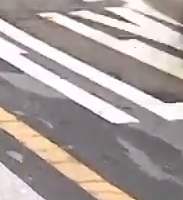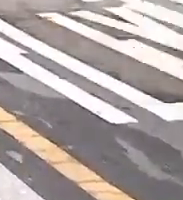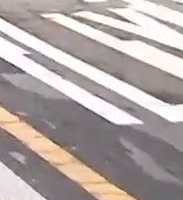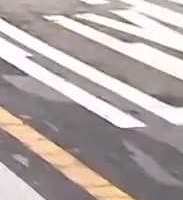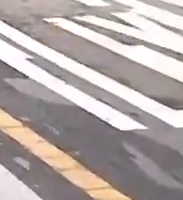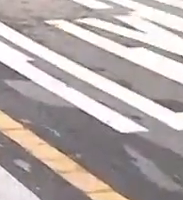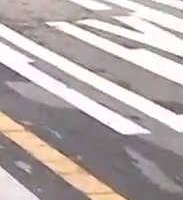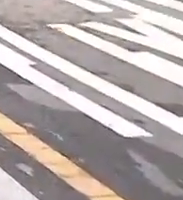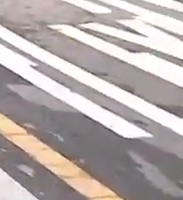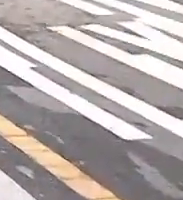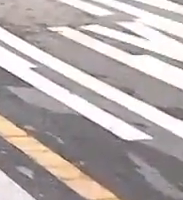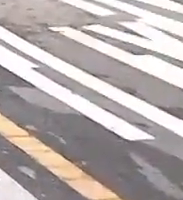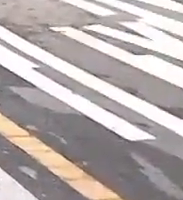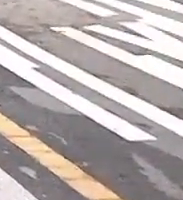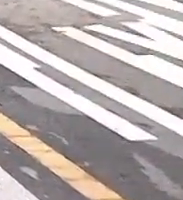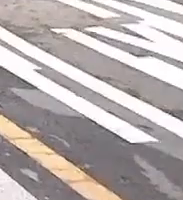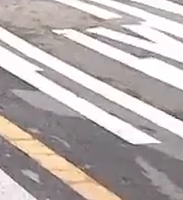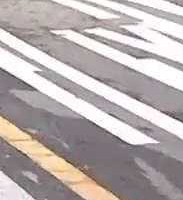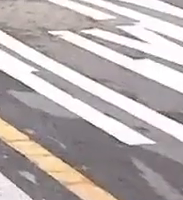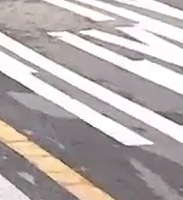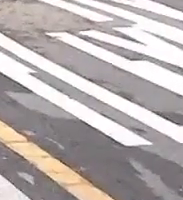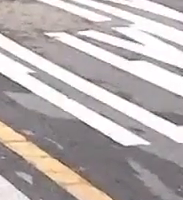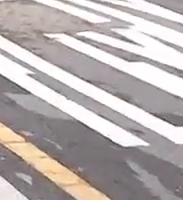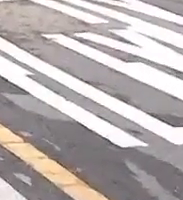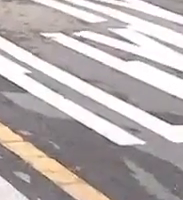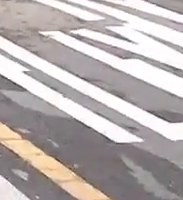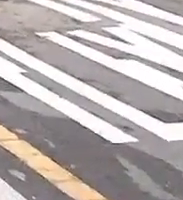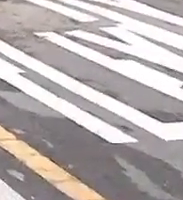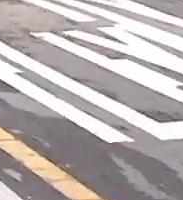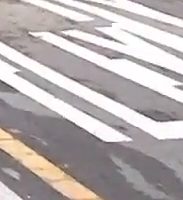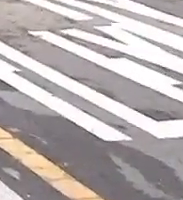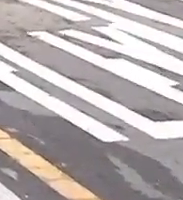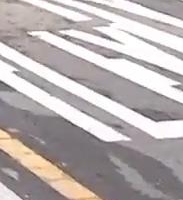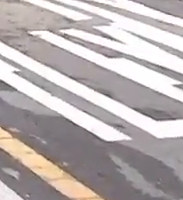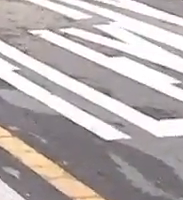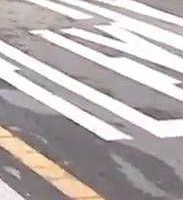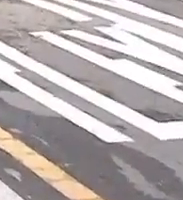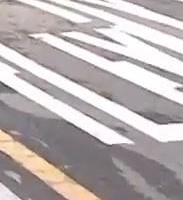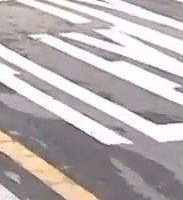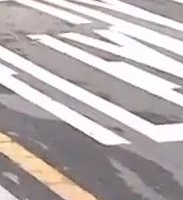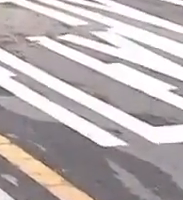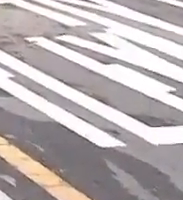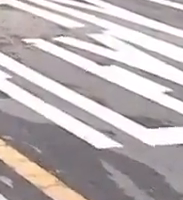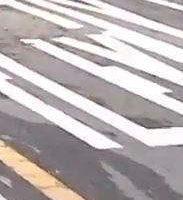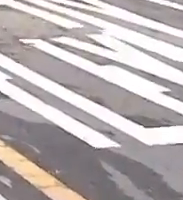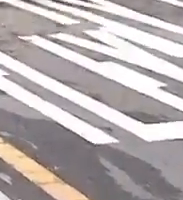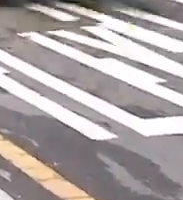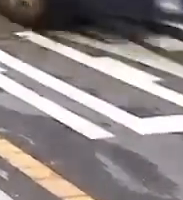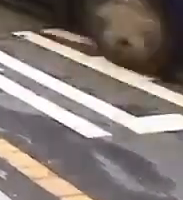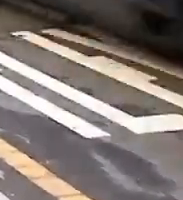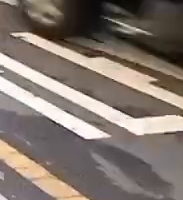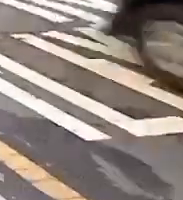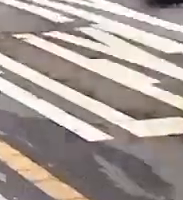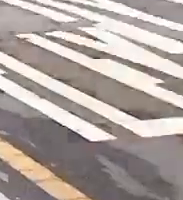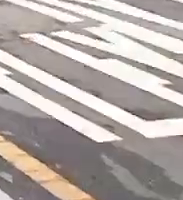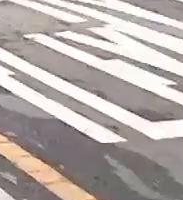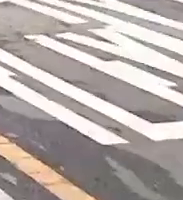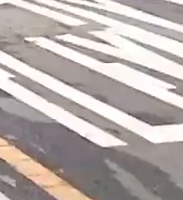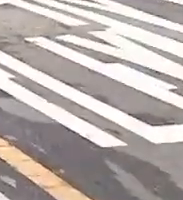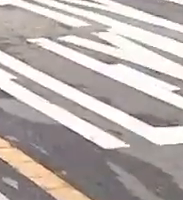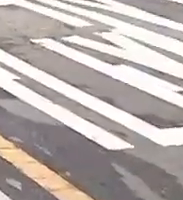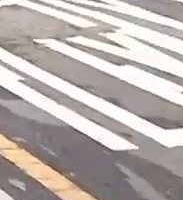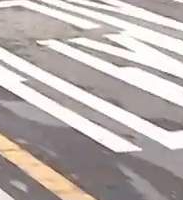작심 발언을 했습니다. 윤 총장이 이렇게 얘기했습니다. 검찰총장은 법무부 장관의 부하가